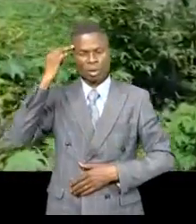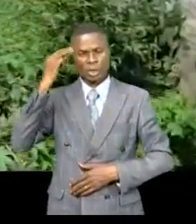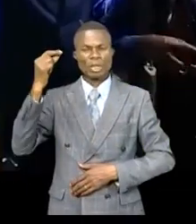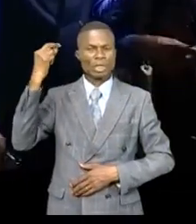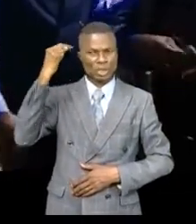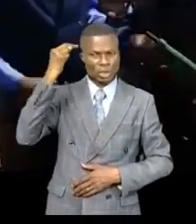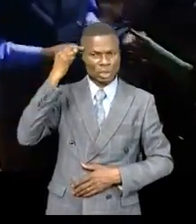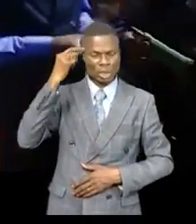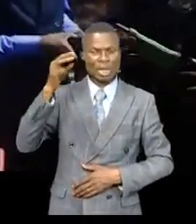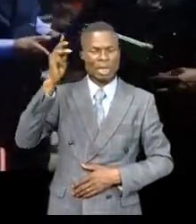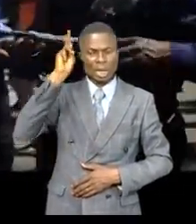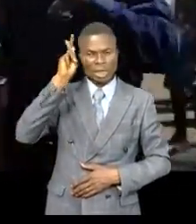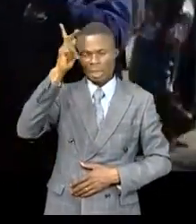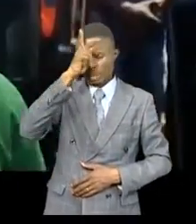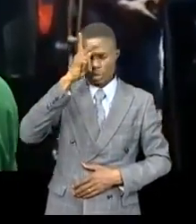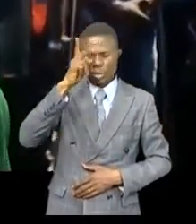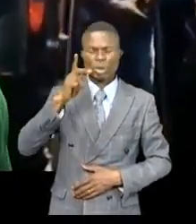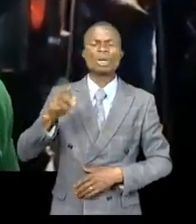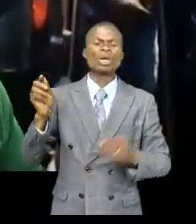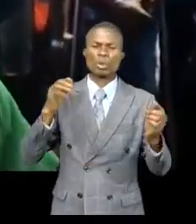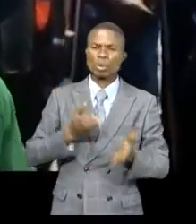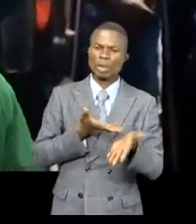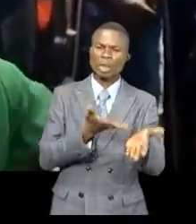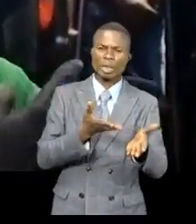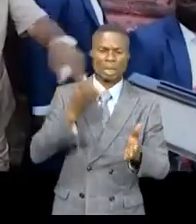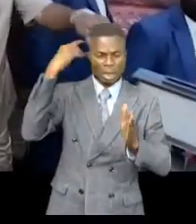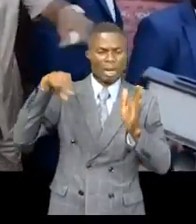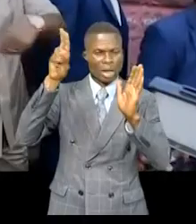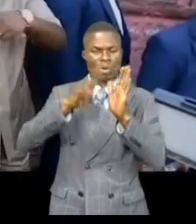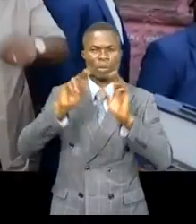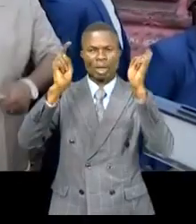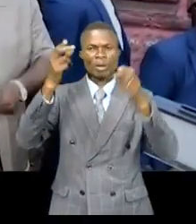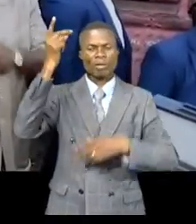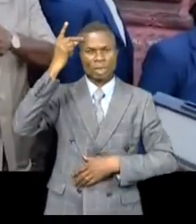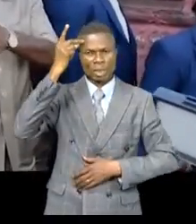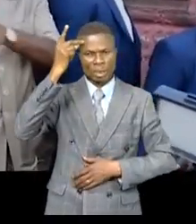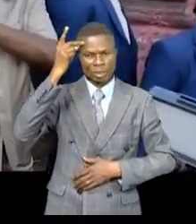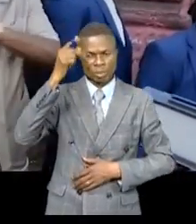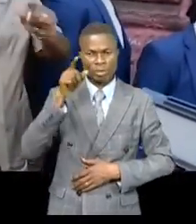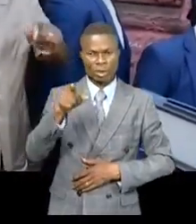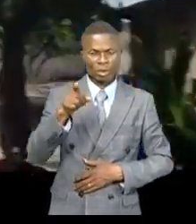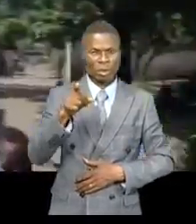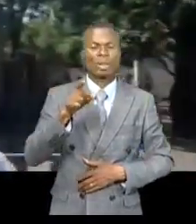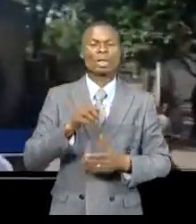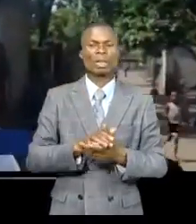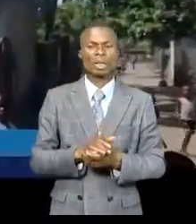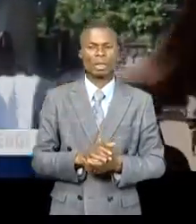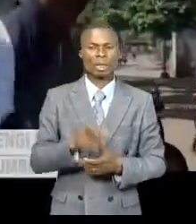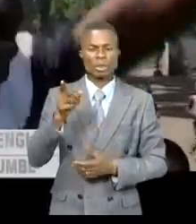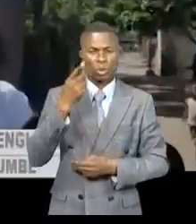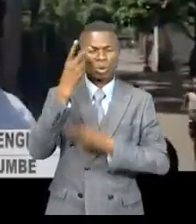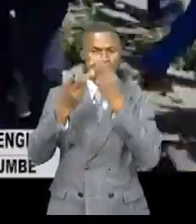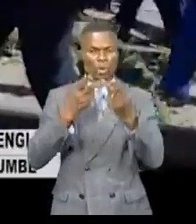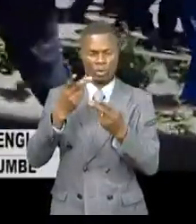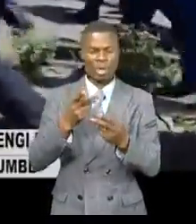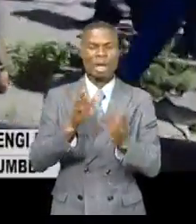Ndjili, Kimbanseke, Mikondo ont accompagné le gouverneur de la ville province de Kinshasa, Gentiny Ngobila Mbaka, qui a fait l'état de